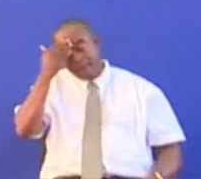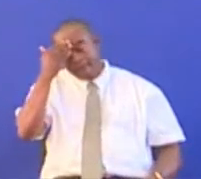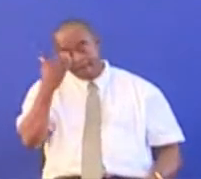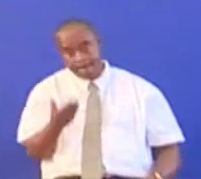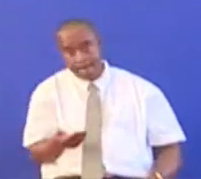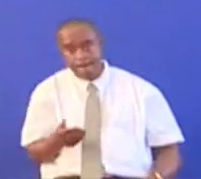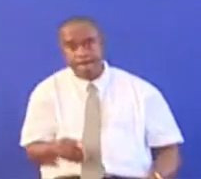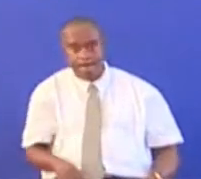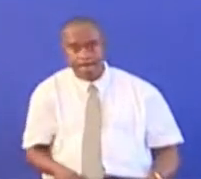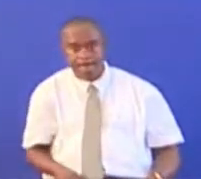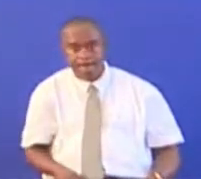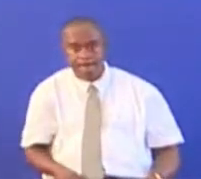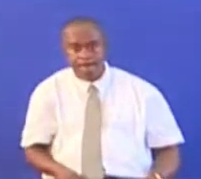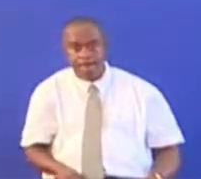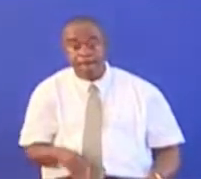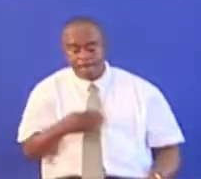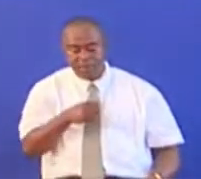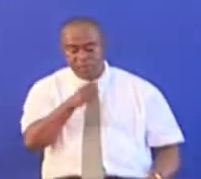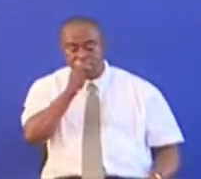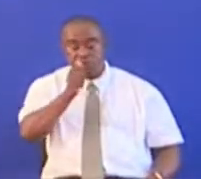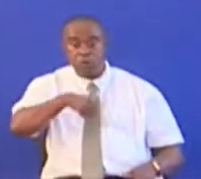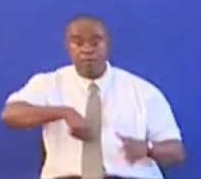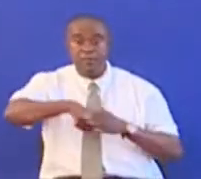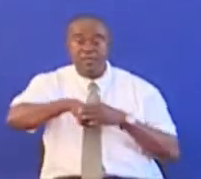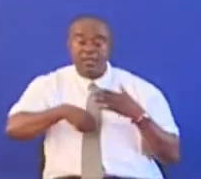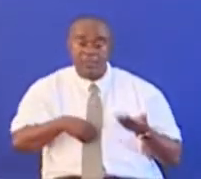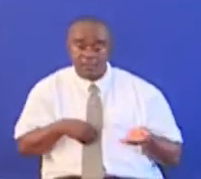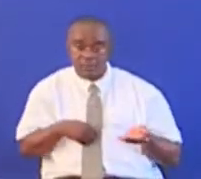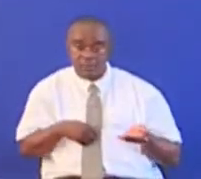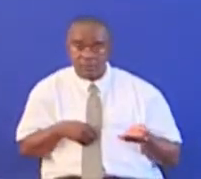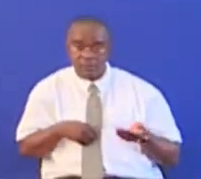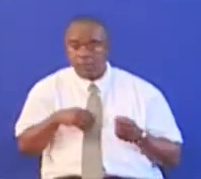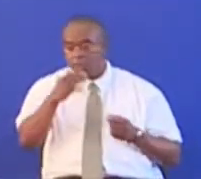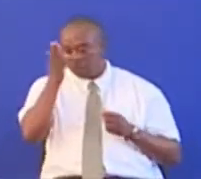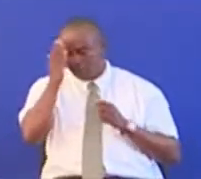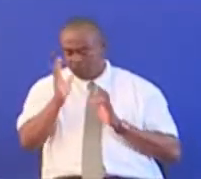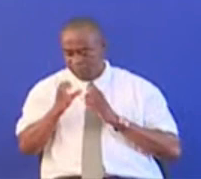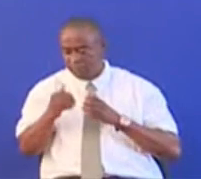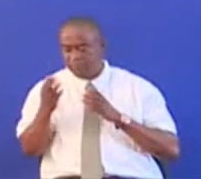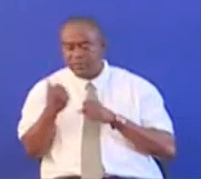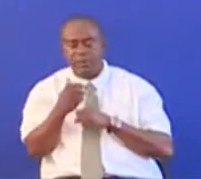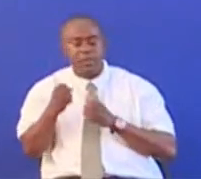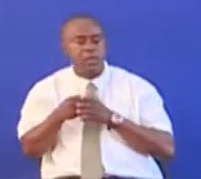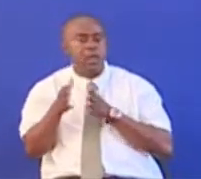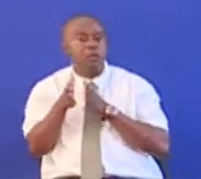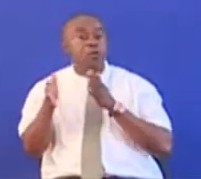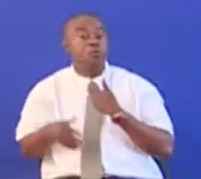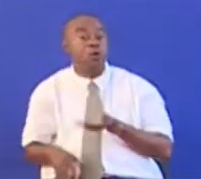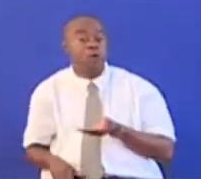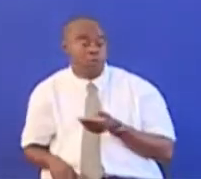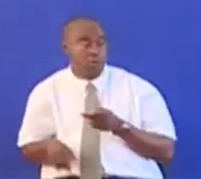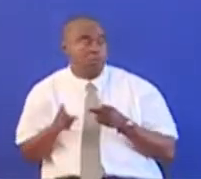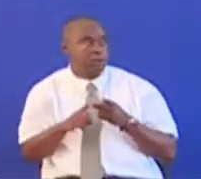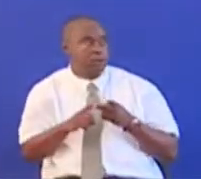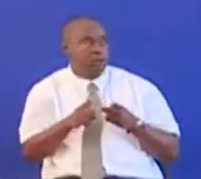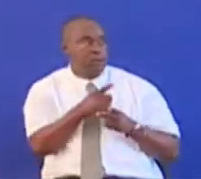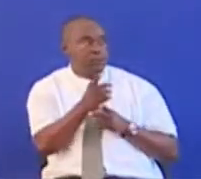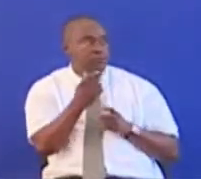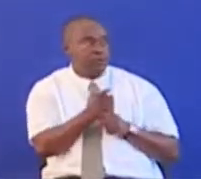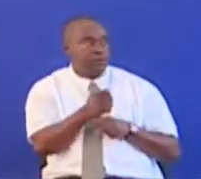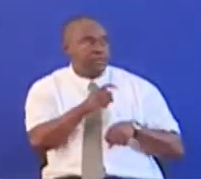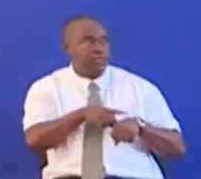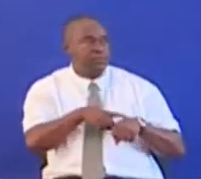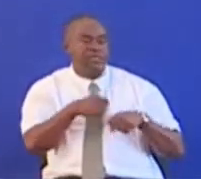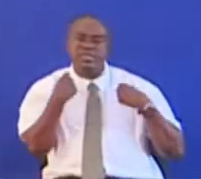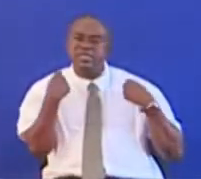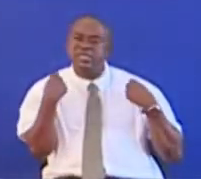kwa sababu ya kuwa mtu wa mpira humu ndani ndani, namna vilabu vinavyoingia gharama kubwa za kuendeshwa na namna ambavyo vinapata wakati